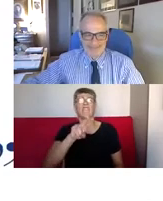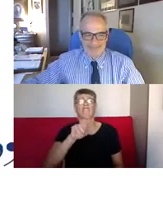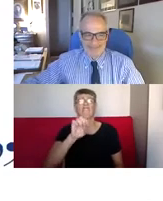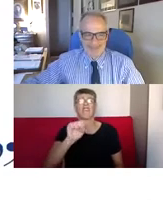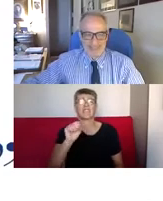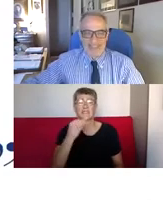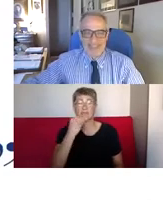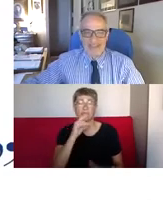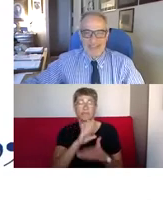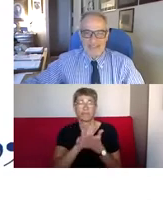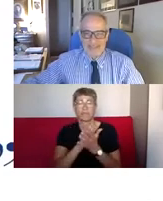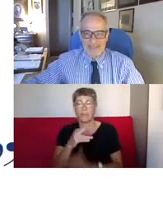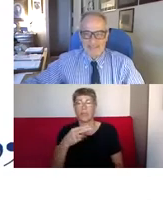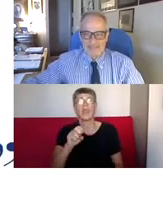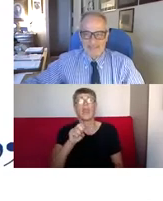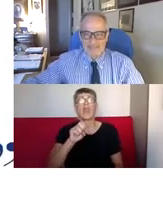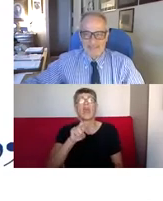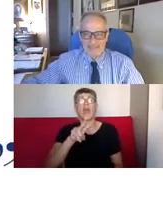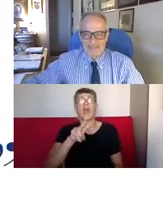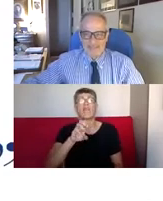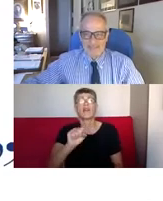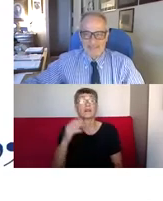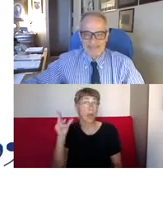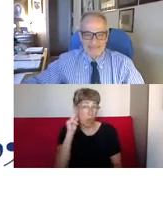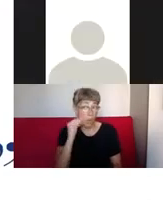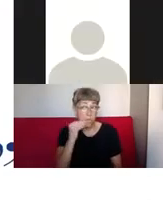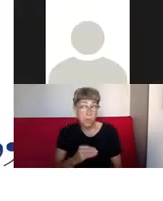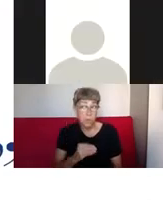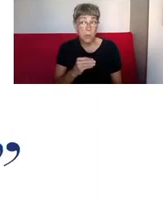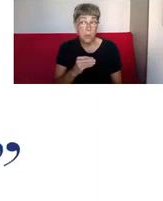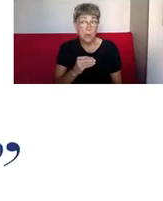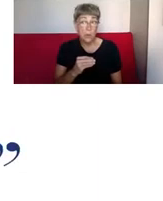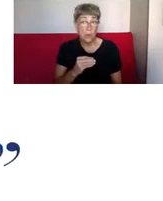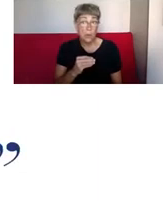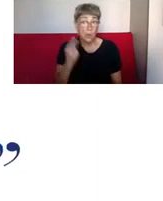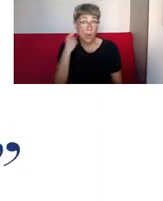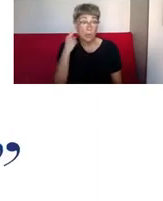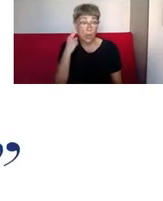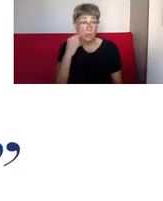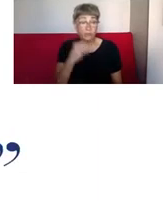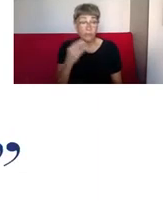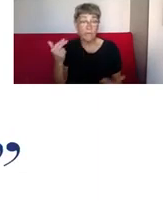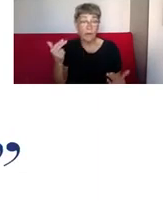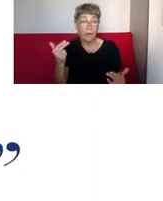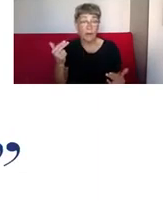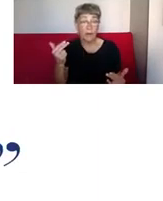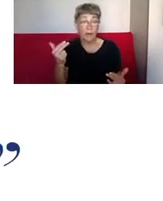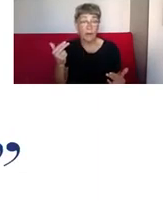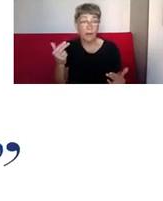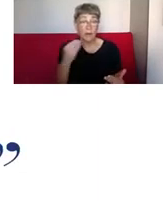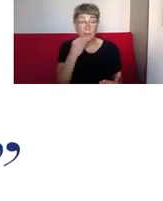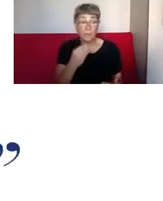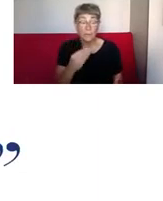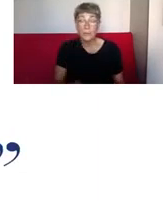bien? I can hear you, yes. J'ai pas de retour. Merci. Au niveau de l'audio, c'est bon,